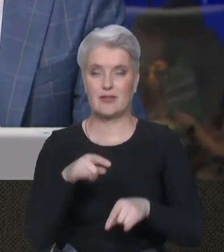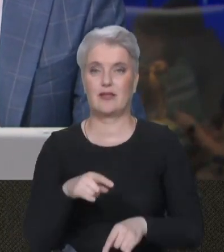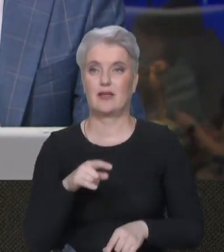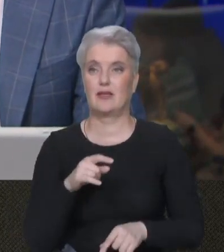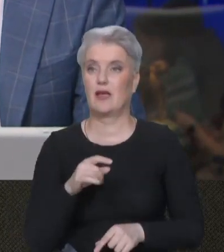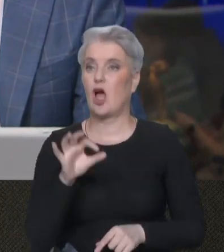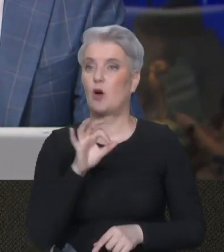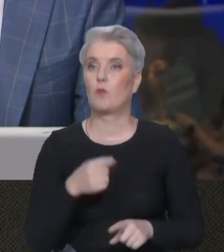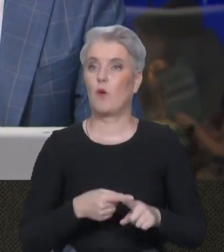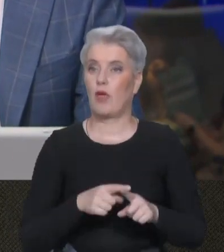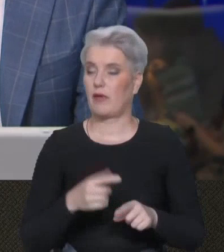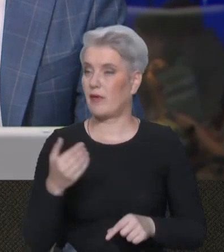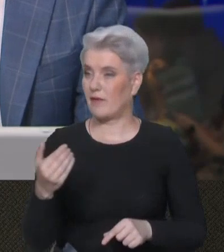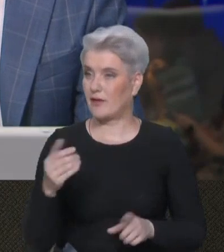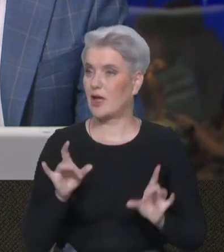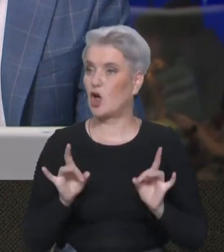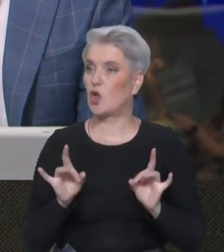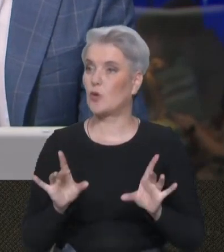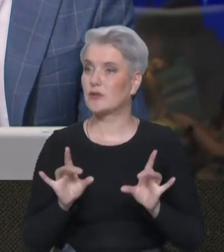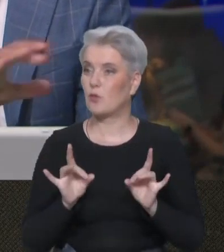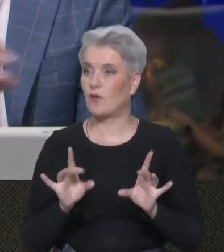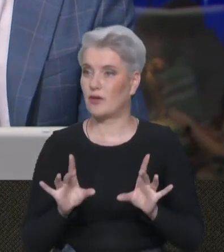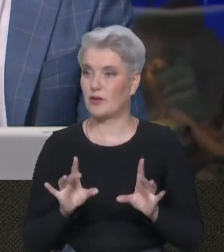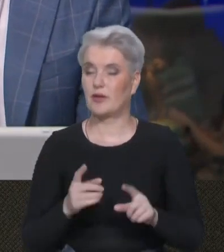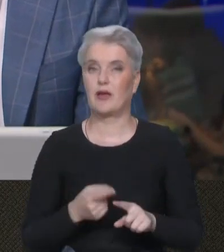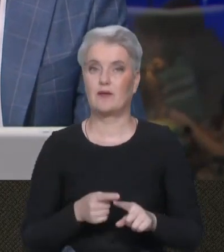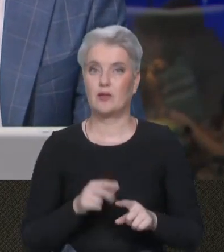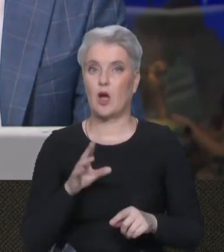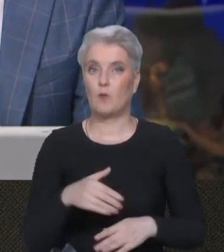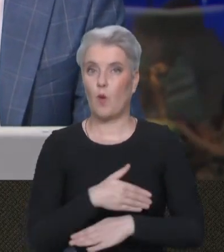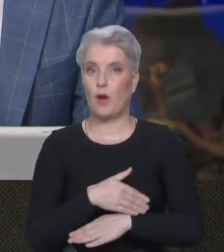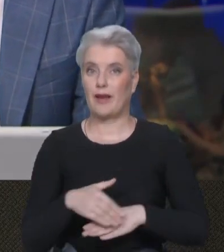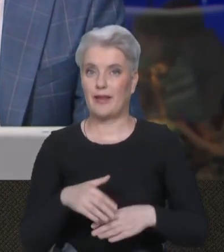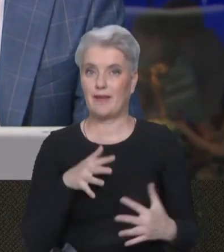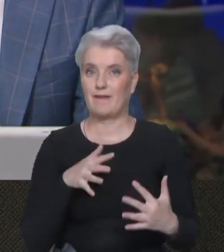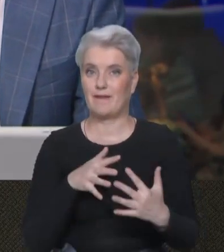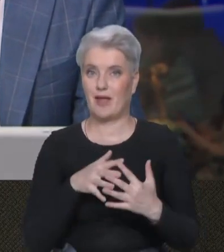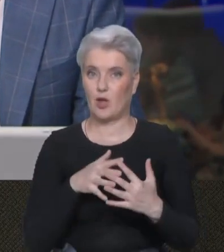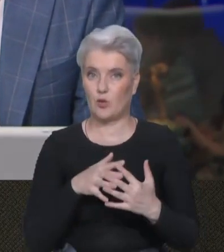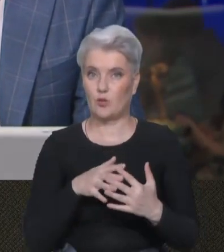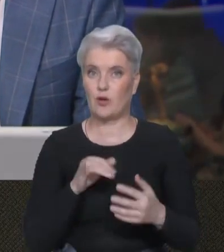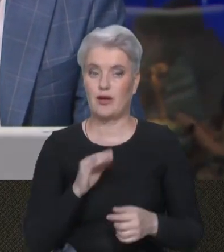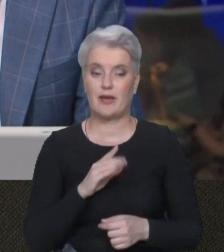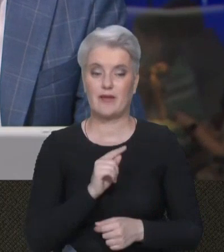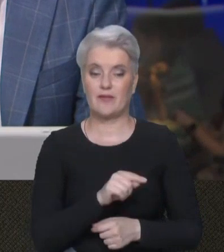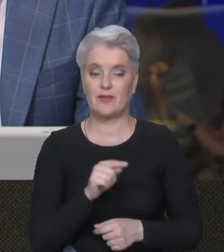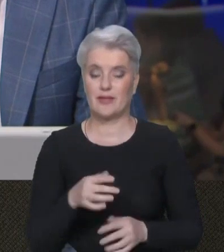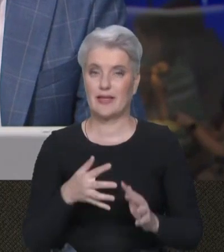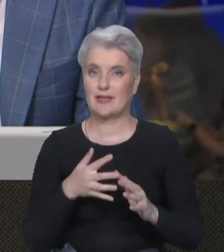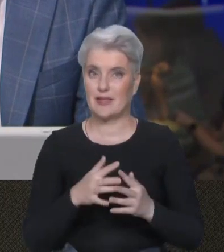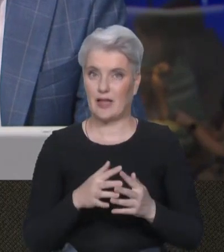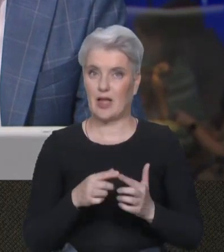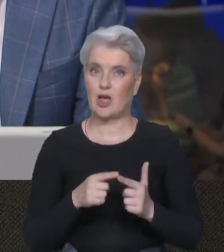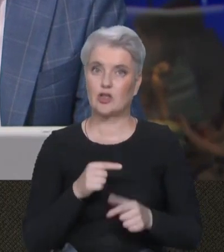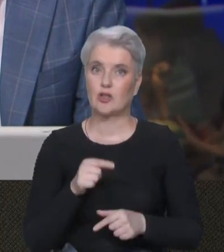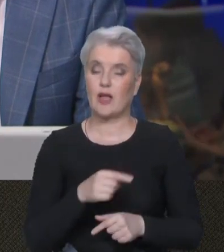ви розповіли. Вони ж по лінії фронту відбуваються і в тих селах, які ви називали. Чи там